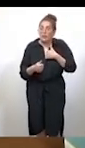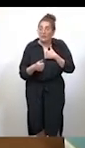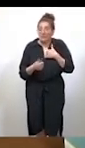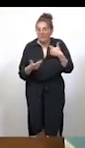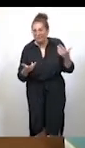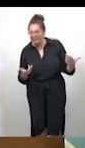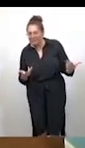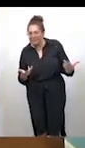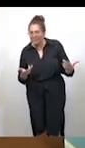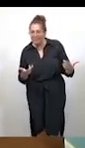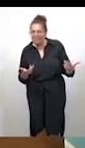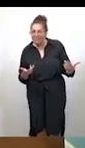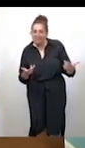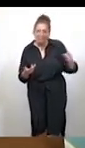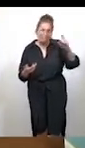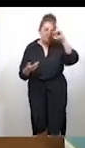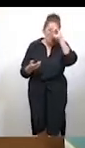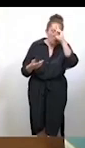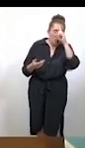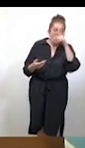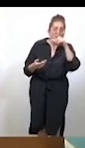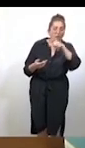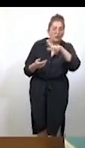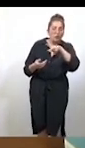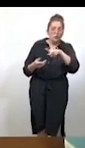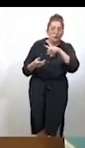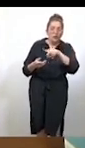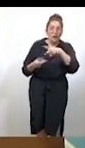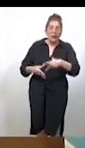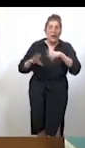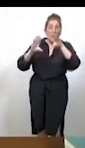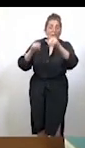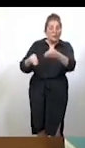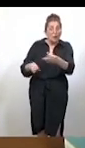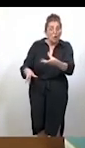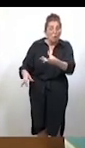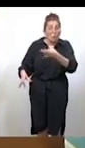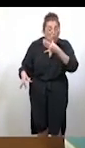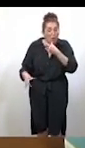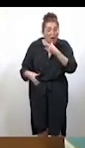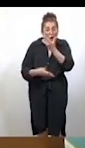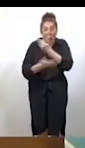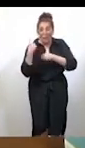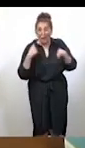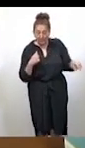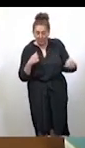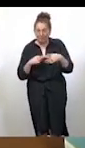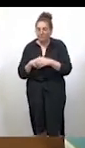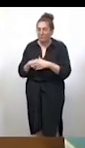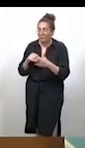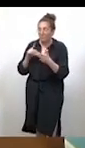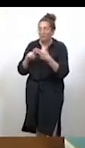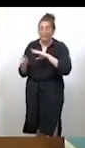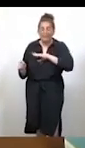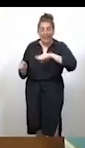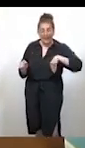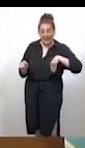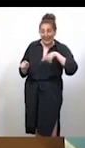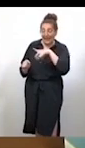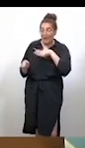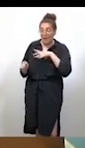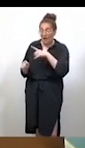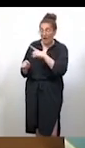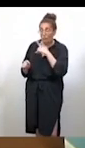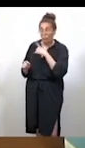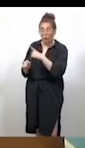parce qu'il y a du logement insalubre, et c'est ça qu'il faut qu'on arrive à traiter de manière plus forte. Et enfin, je terminerai par là, je vous rejoins sur un point extrêmement important, et on a